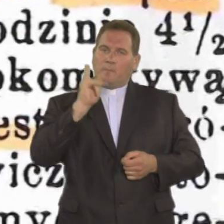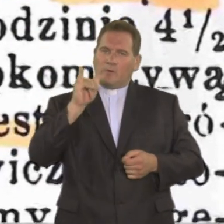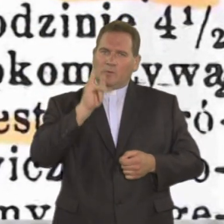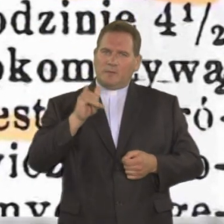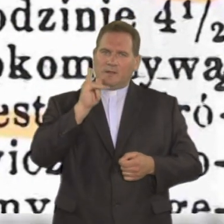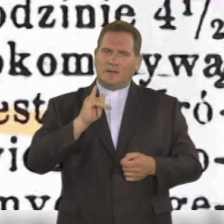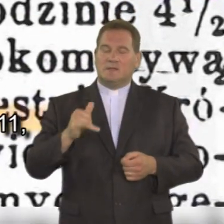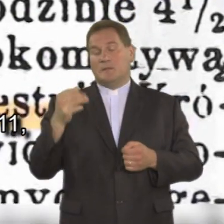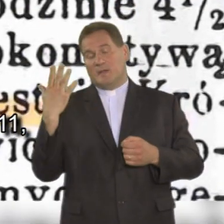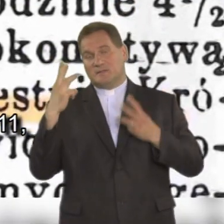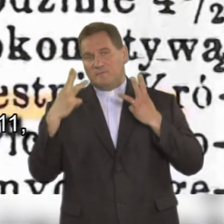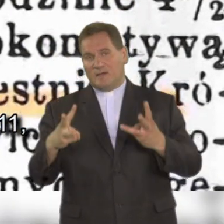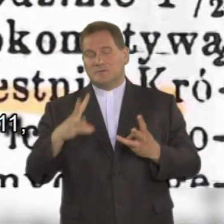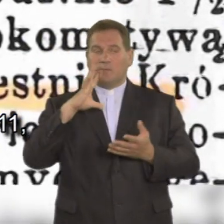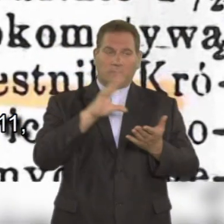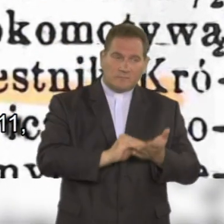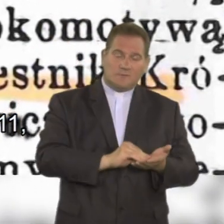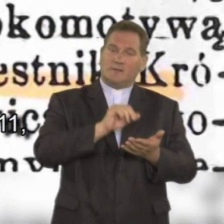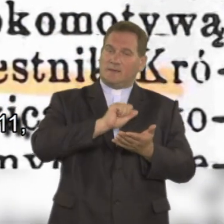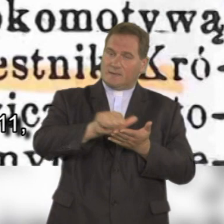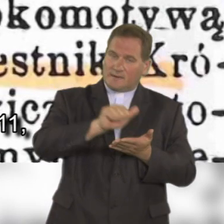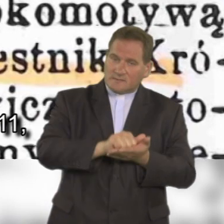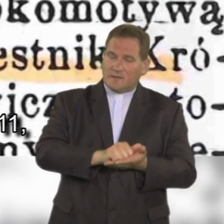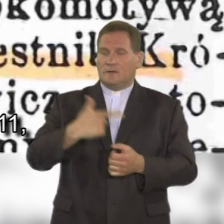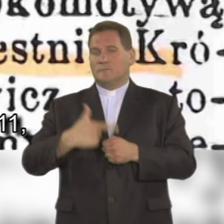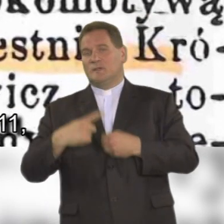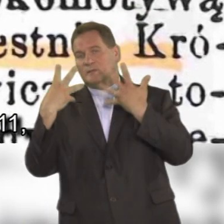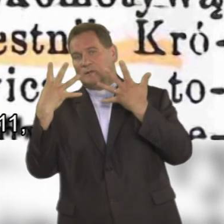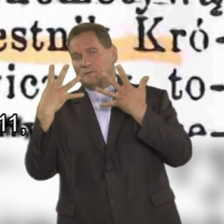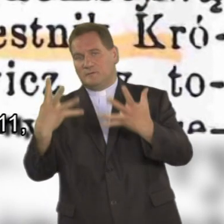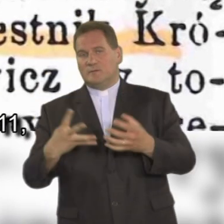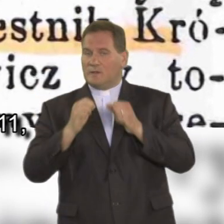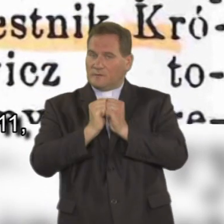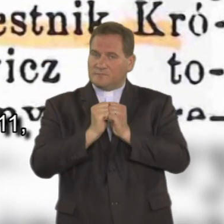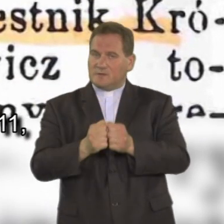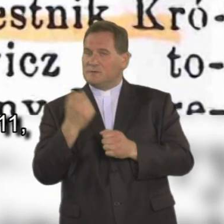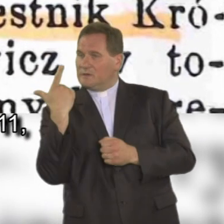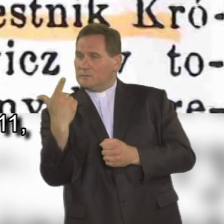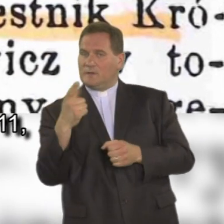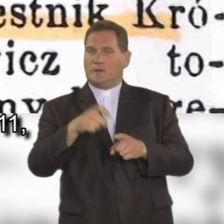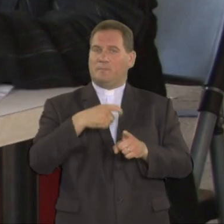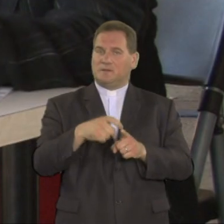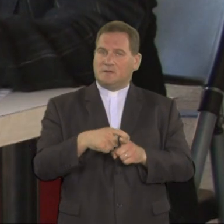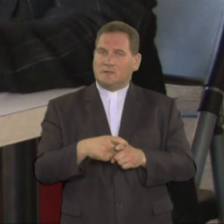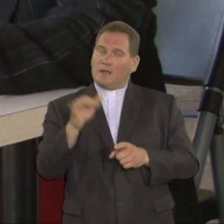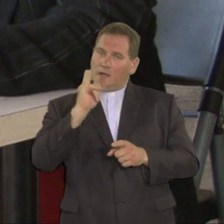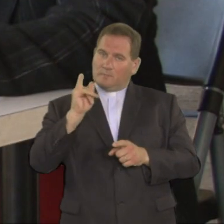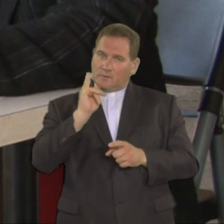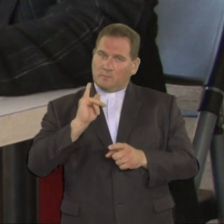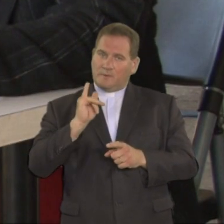ważne, proszę Państwa, powtórzono 11, 29 września i 2 października.